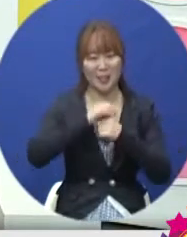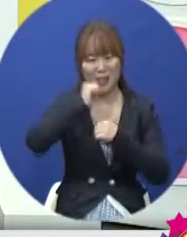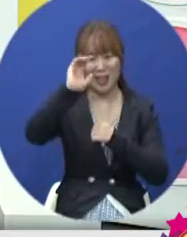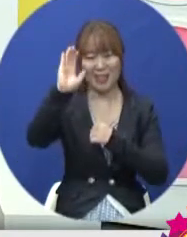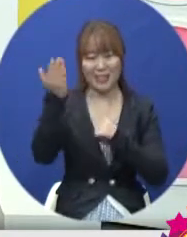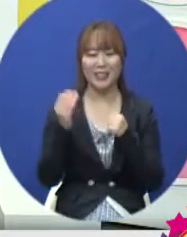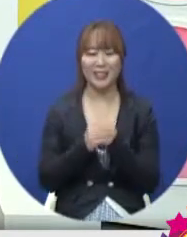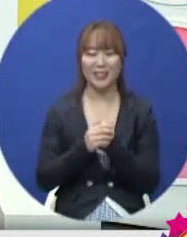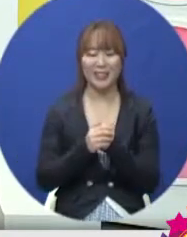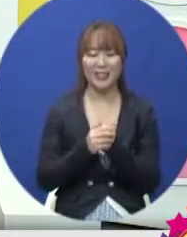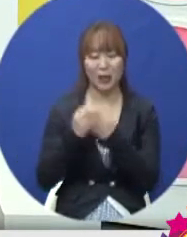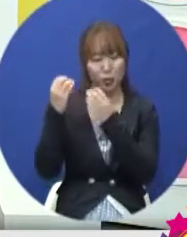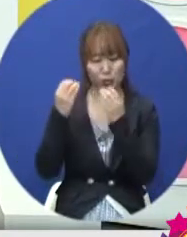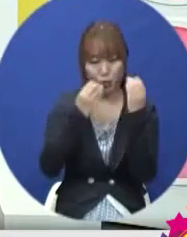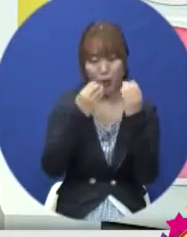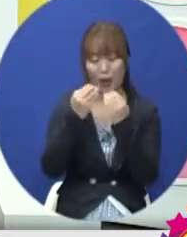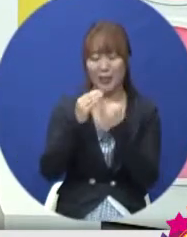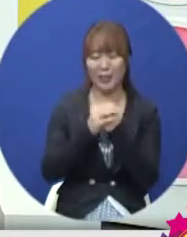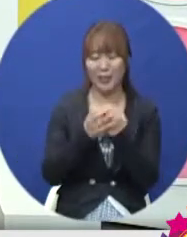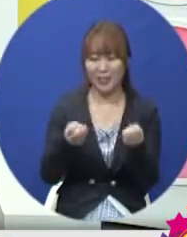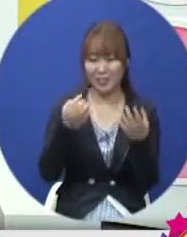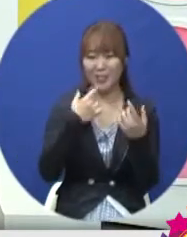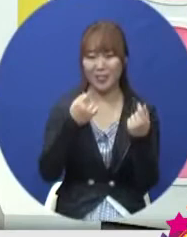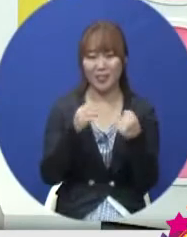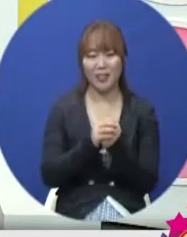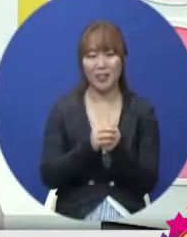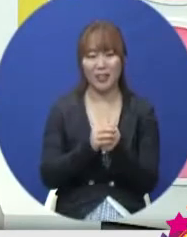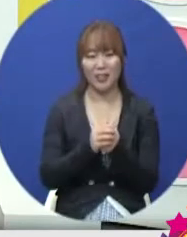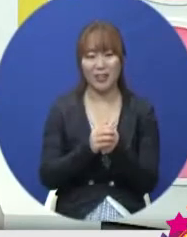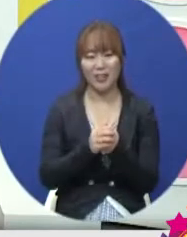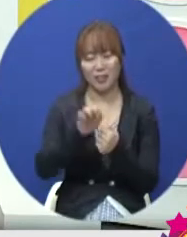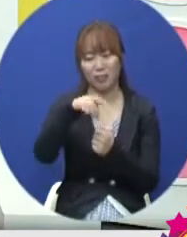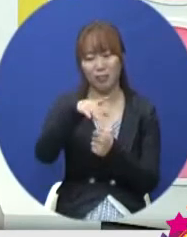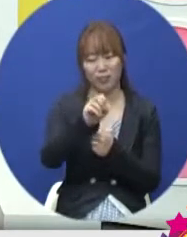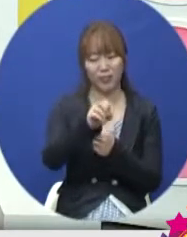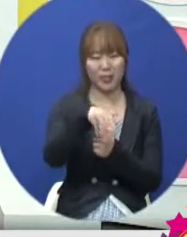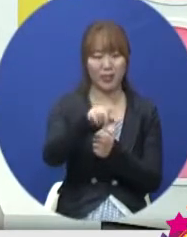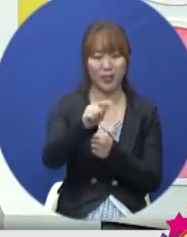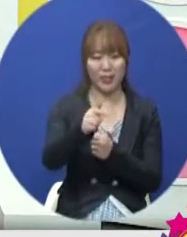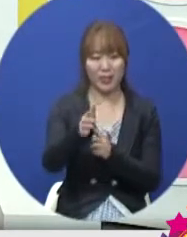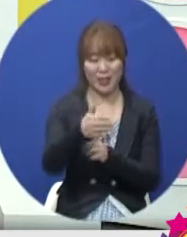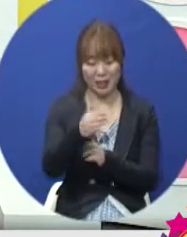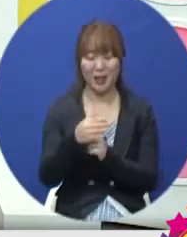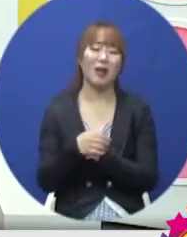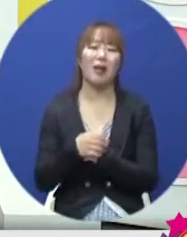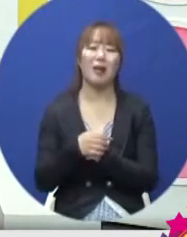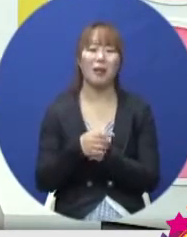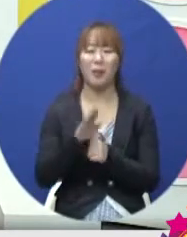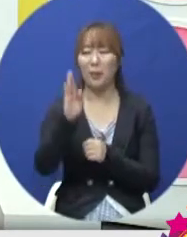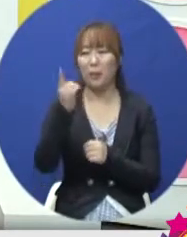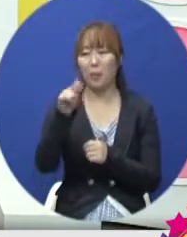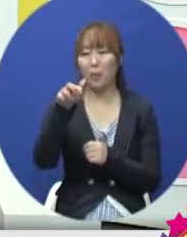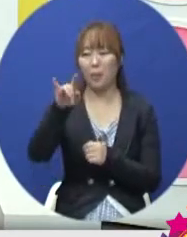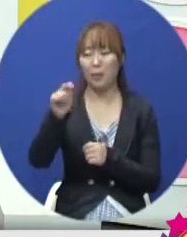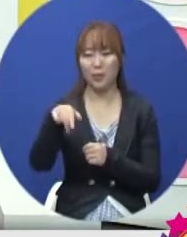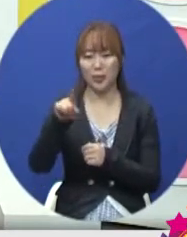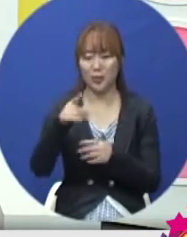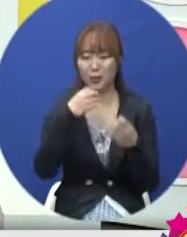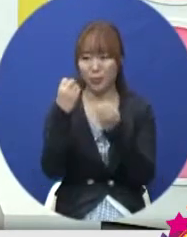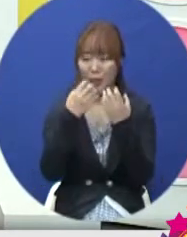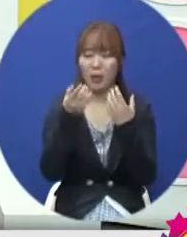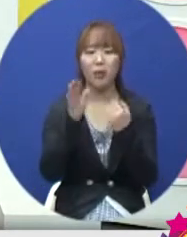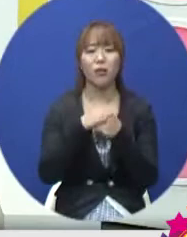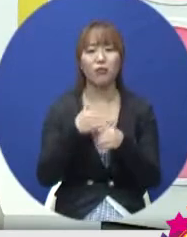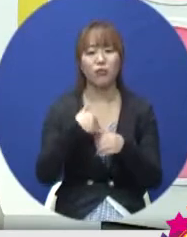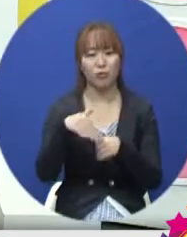연결이 되네요. 수박축제 예. 아까 말씀드려서 예, 예. 네, 풍천장어 수박축제 예. 예, 아버님 예.